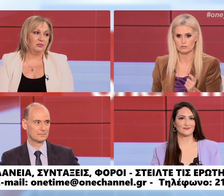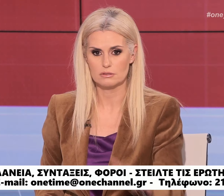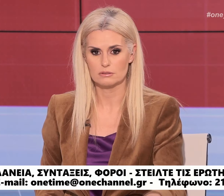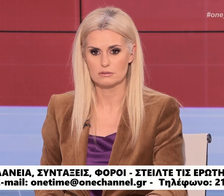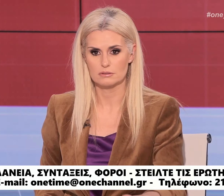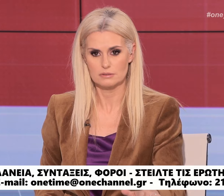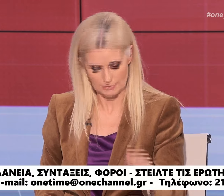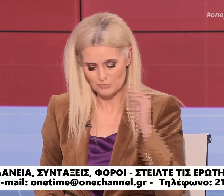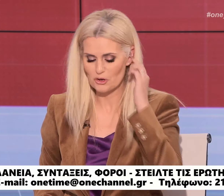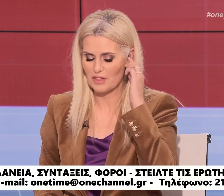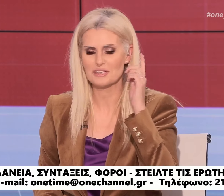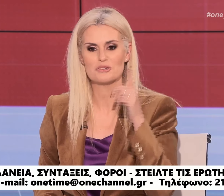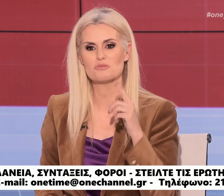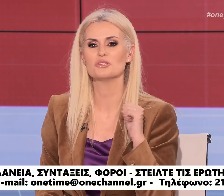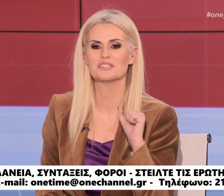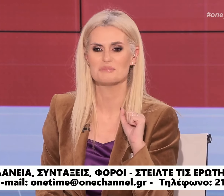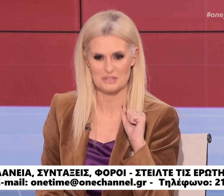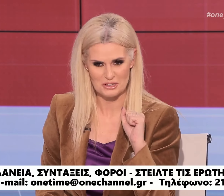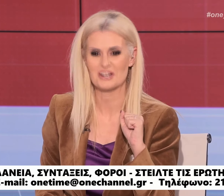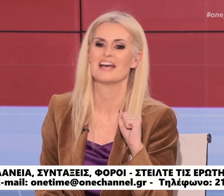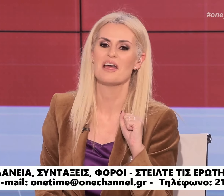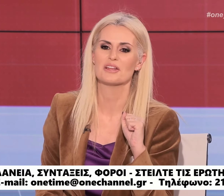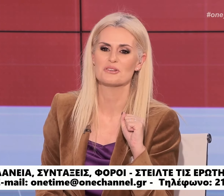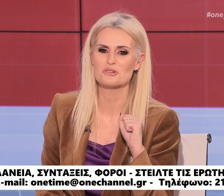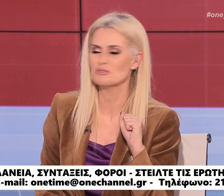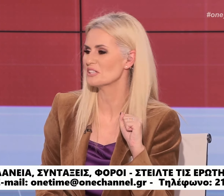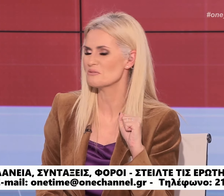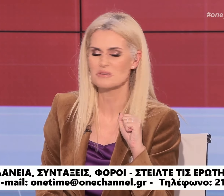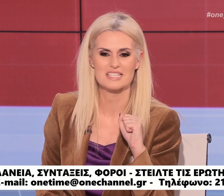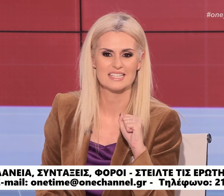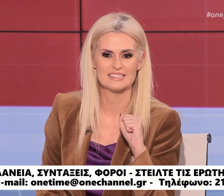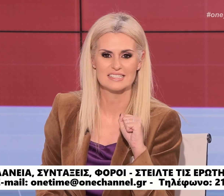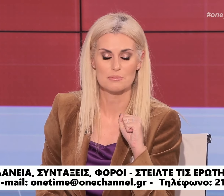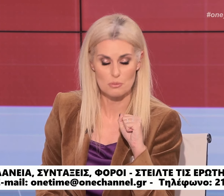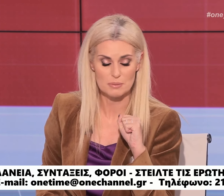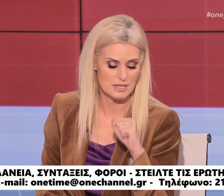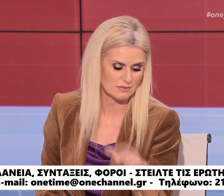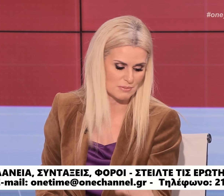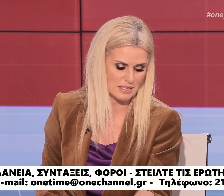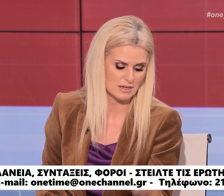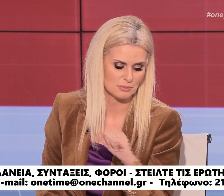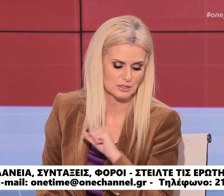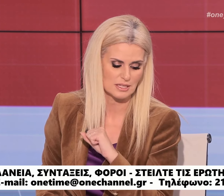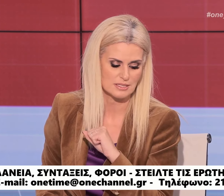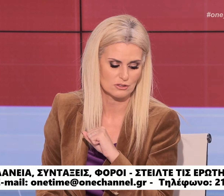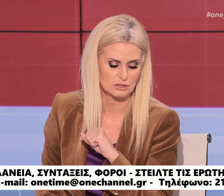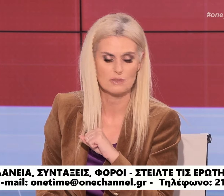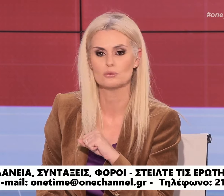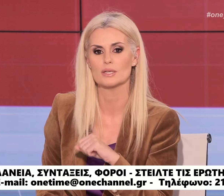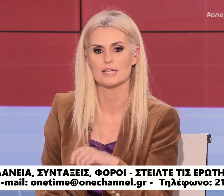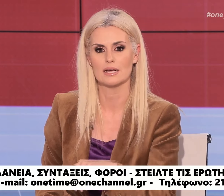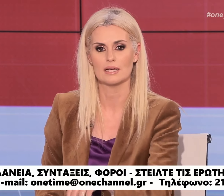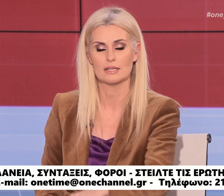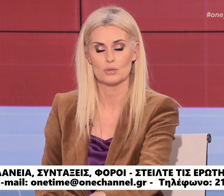κλείνω. Ναι. Ωραία. Θα ανανεώσουμε το ραντεβού μας για την επόμενη Παρασκευή μέσα από την συχνότητα